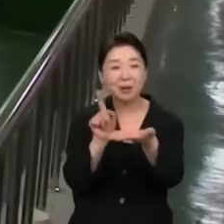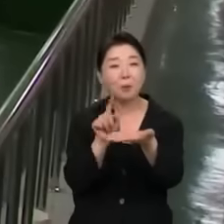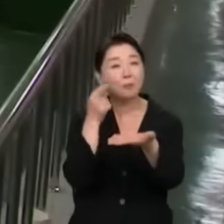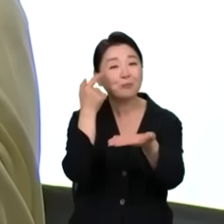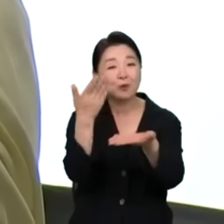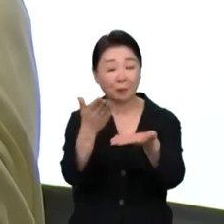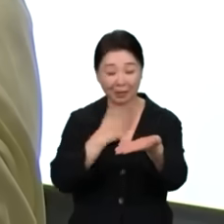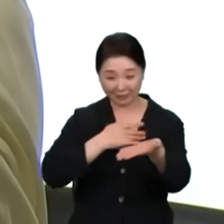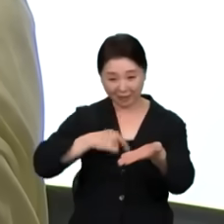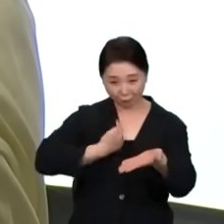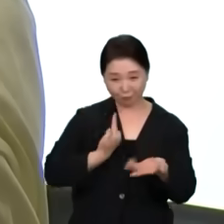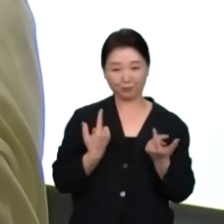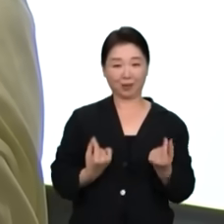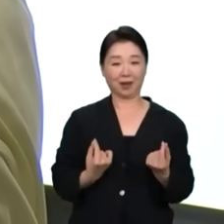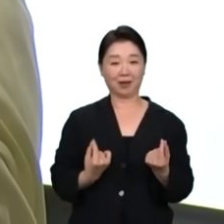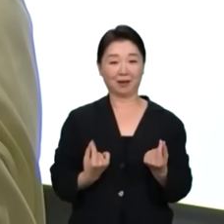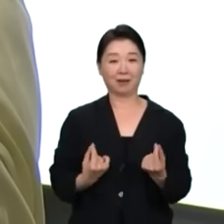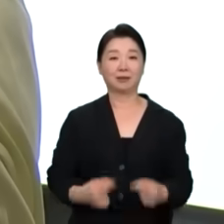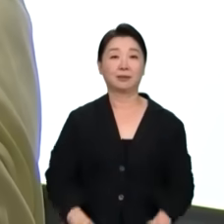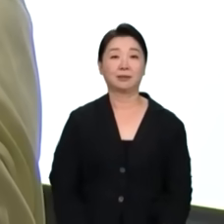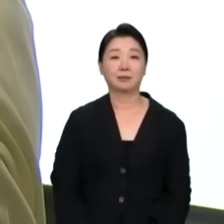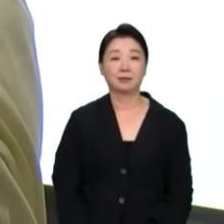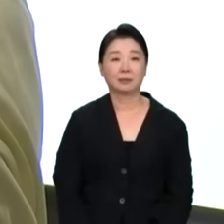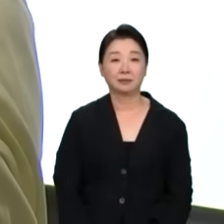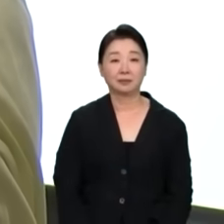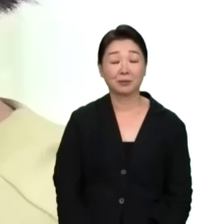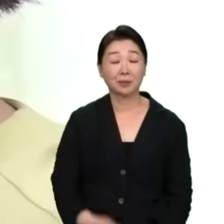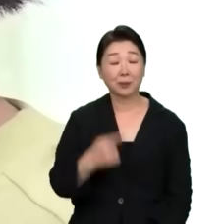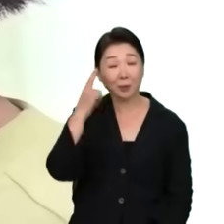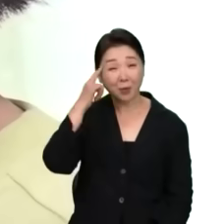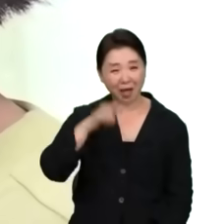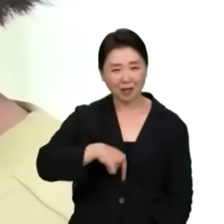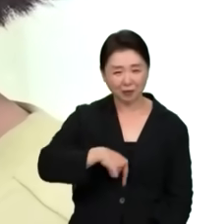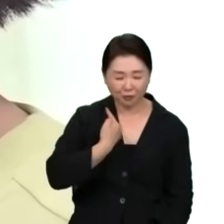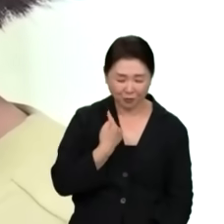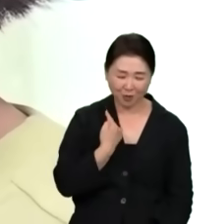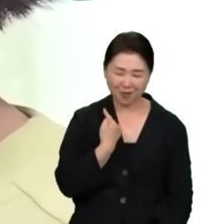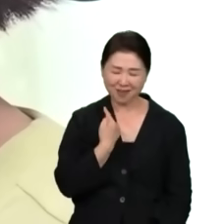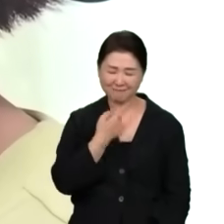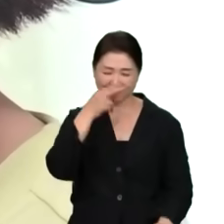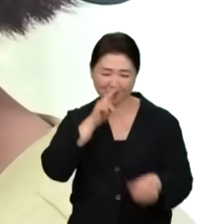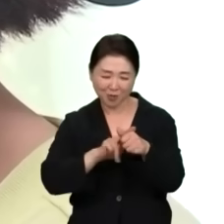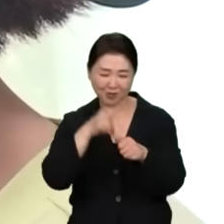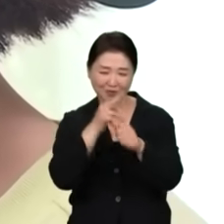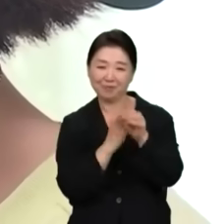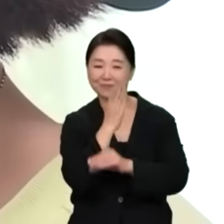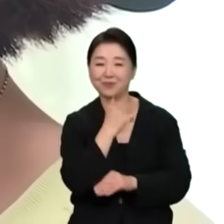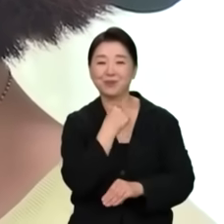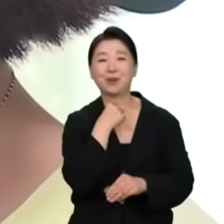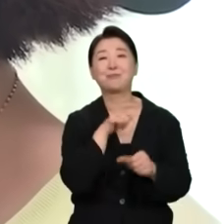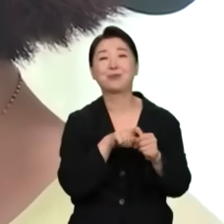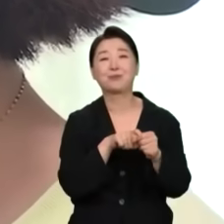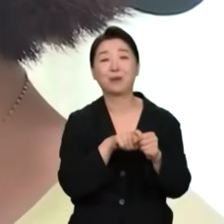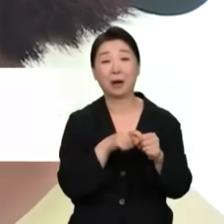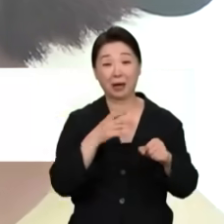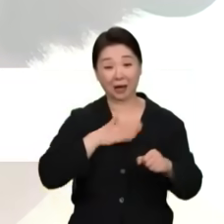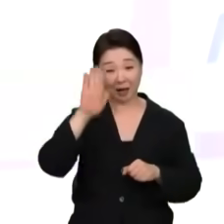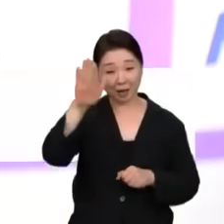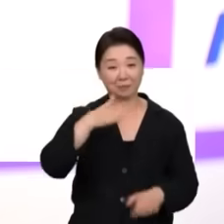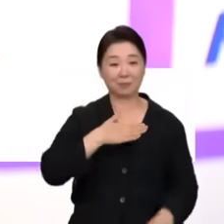사격은 나 자신이라고 답했습니다 그러면서도 매번 스스로를 뛰어넘는 것이 목표라고 얘기했습니다 앞으로